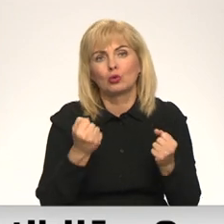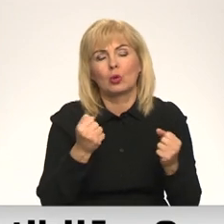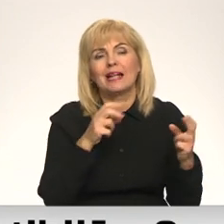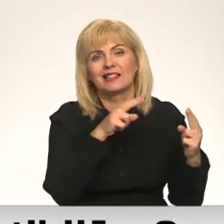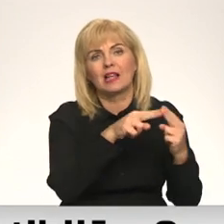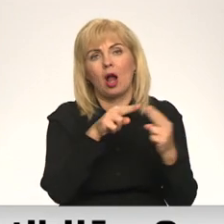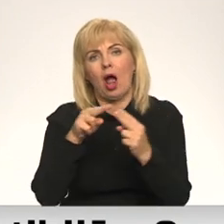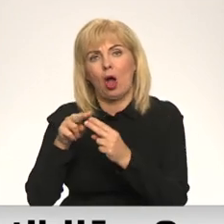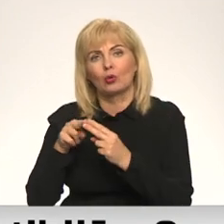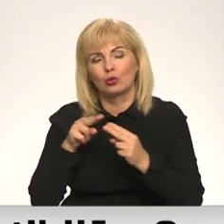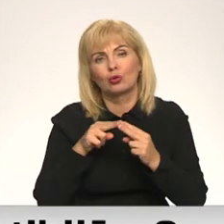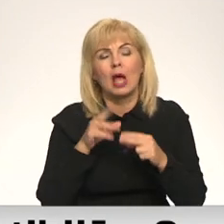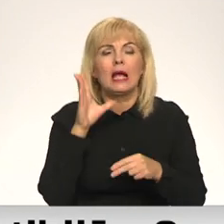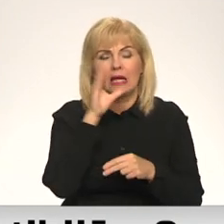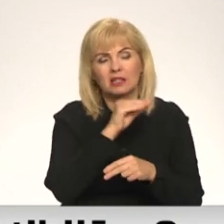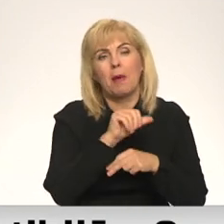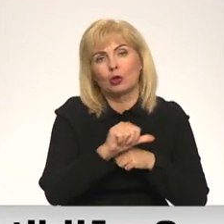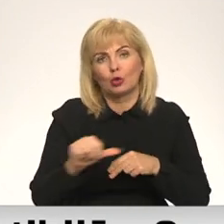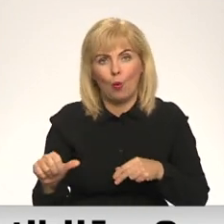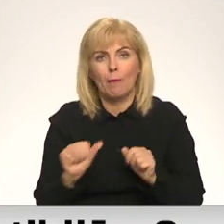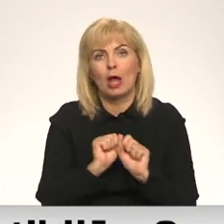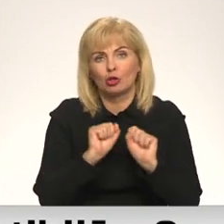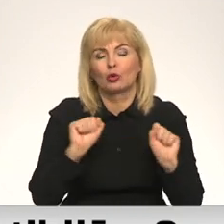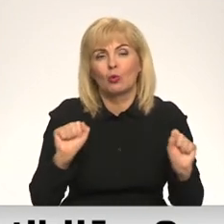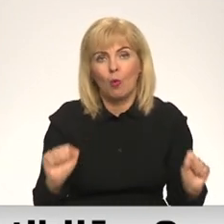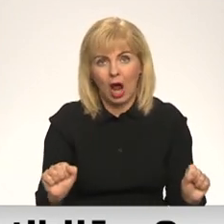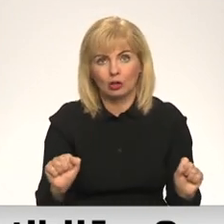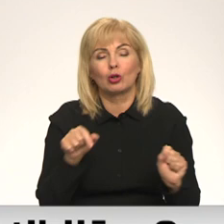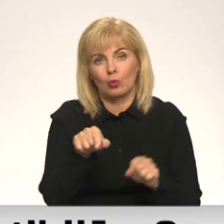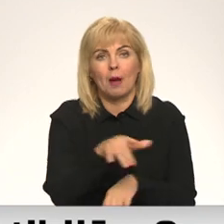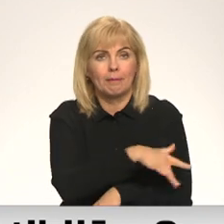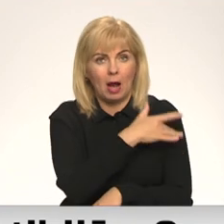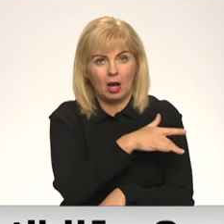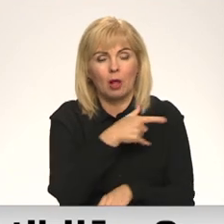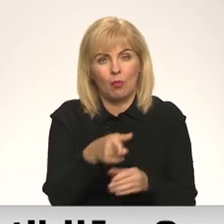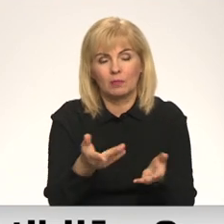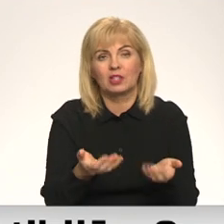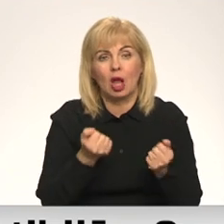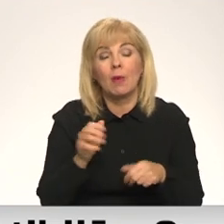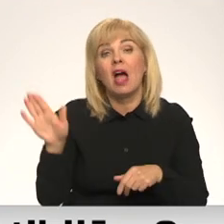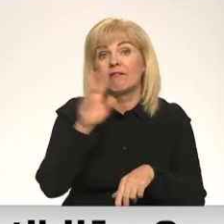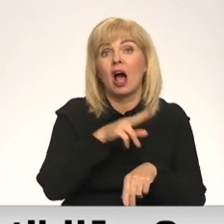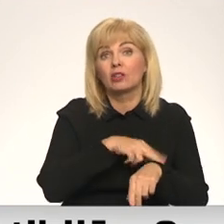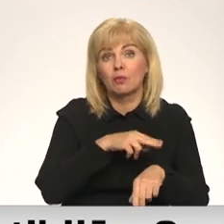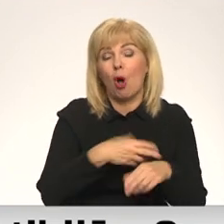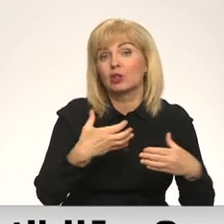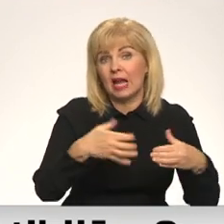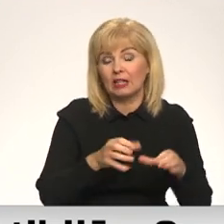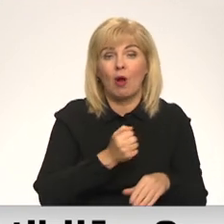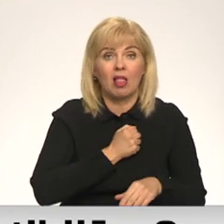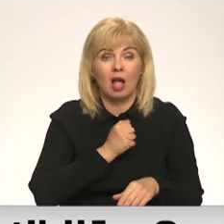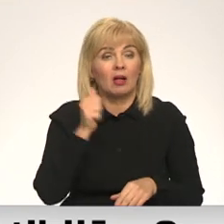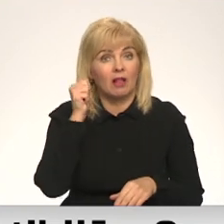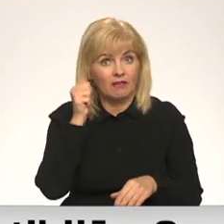sakars un iespēju robežās arī nodrošināt šo te pakalpojumu saņemšanu. Valsts policijas iecirknis Latgalē